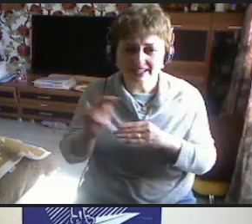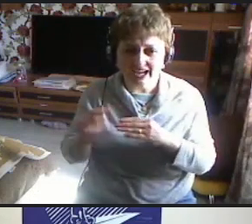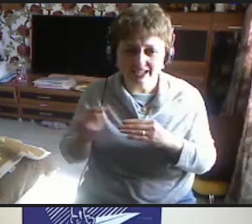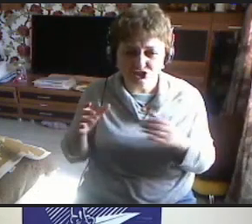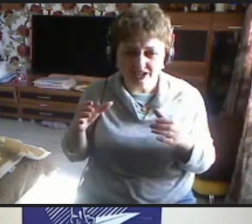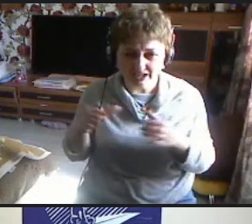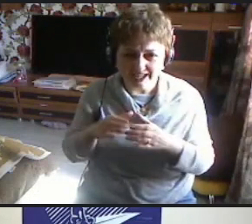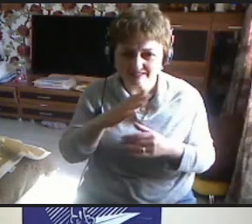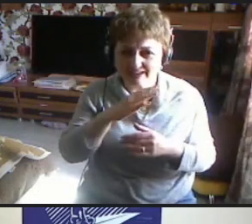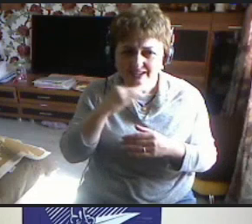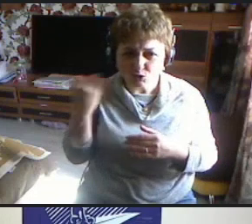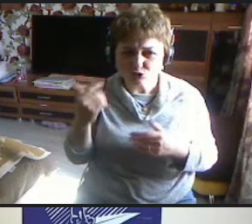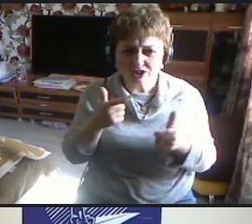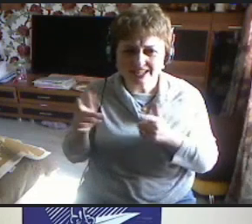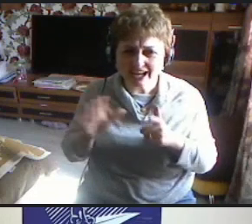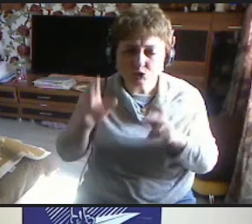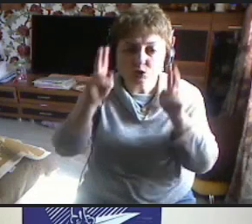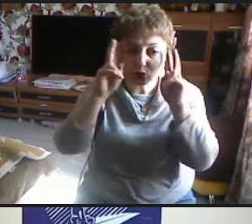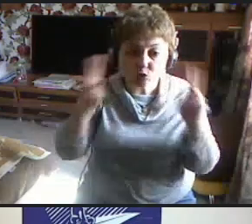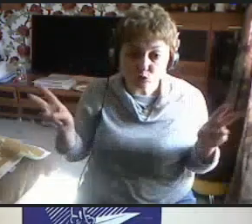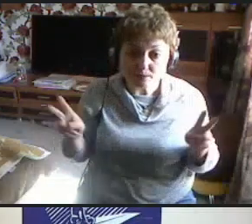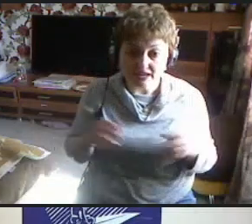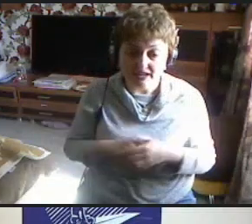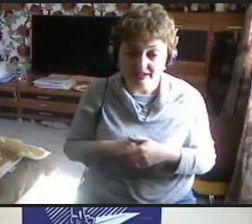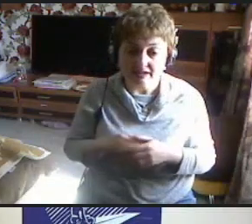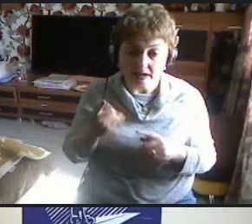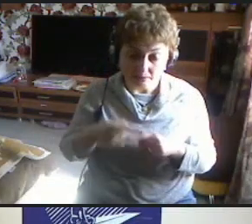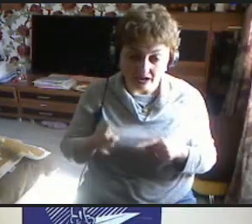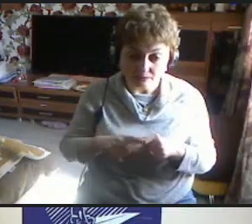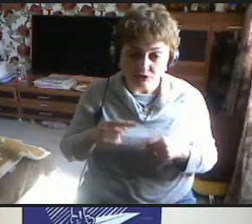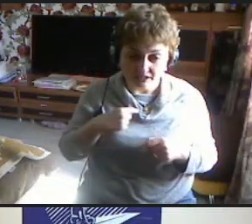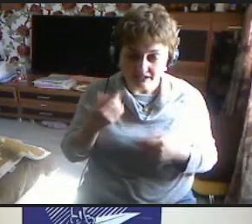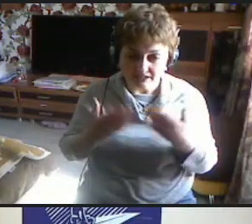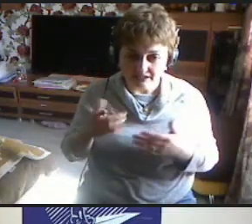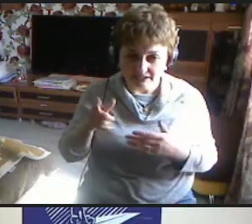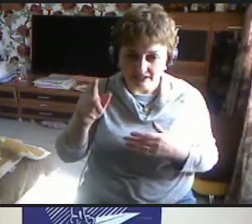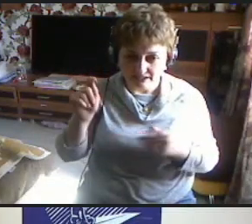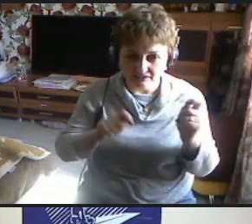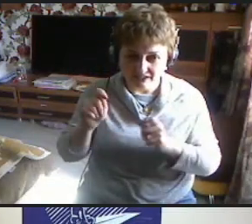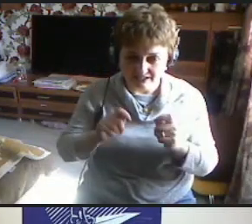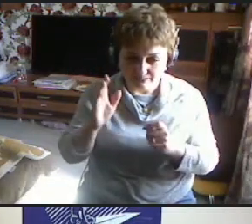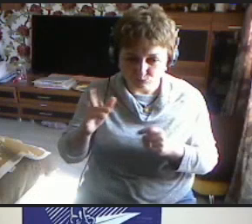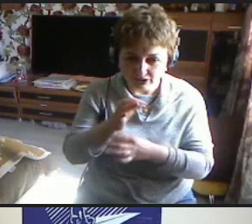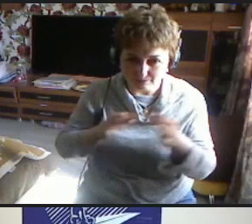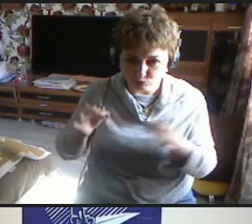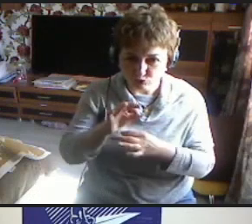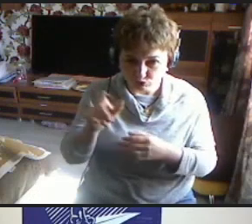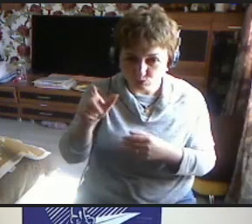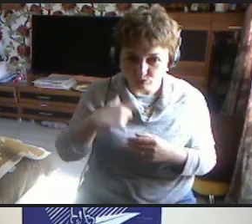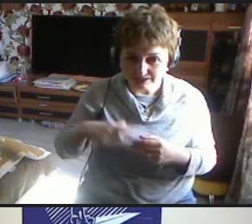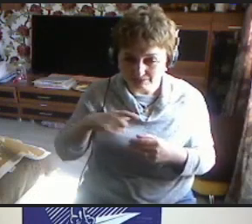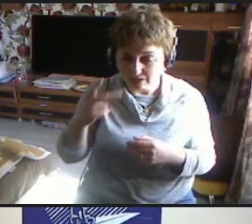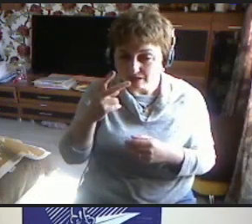не умеет. Поэтому, я думаю, если вы на своей конференции что-то будете обсуждать, вот все-таки обратите внимание на это.